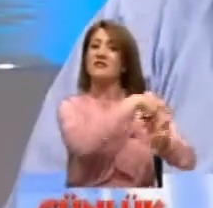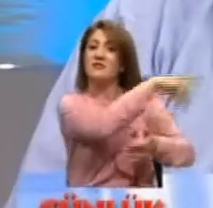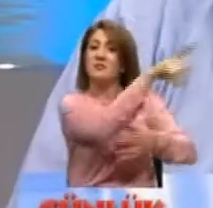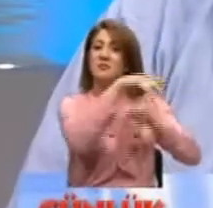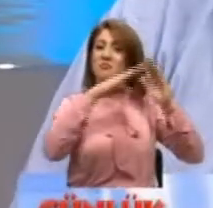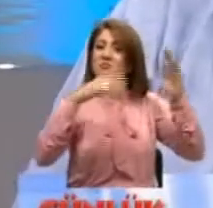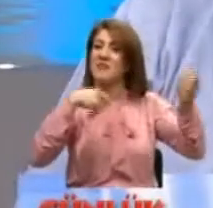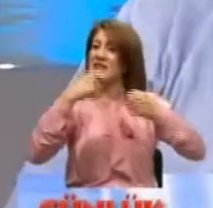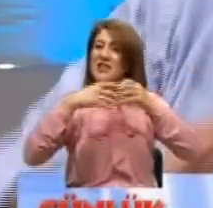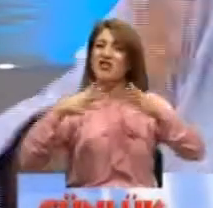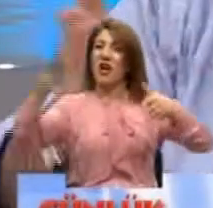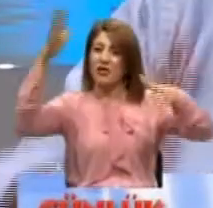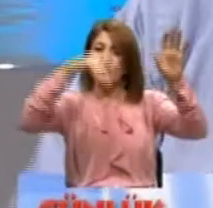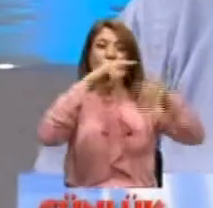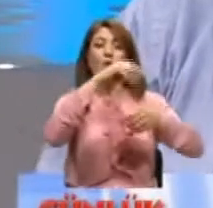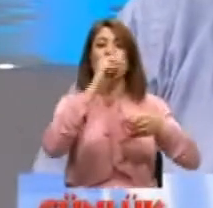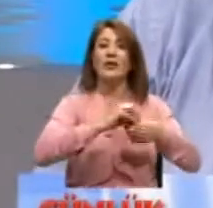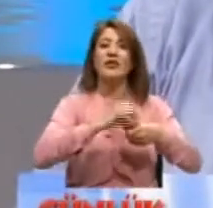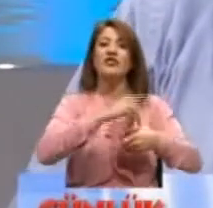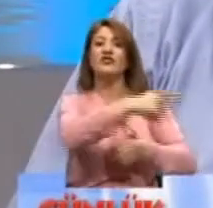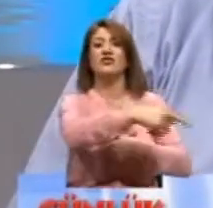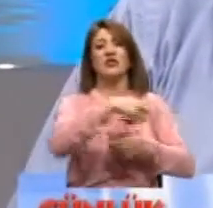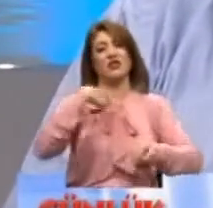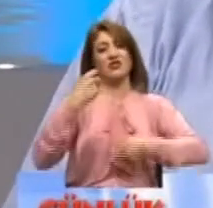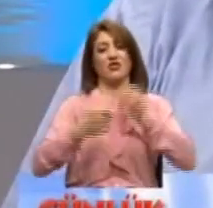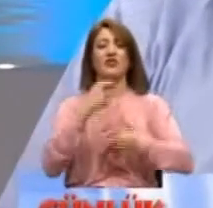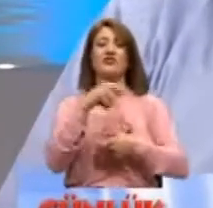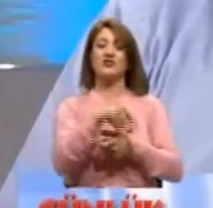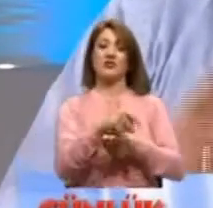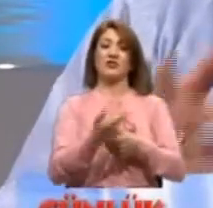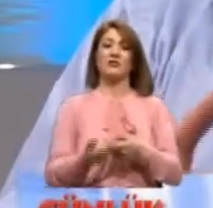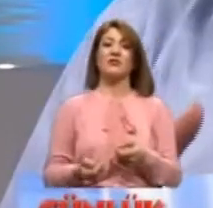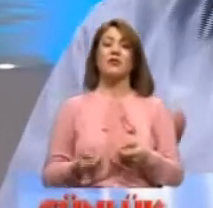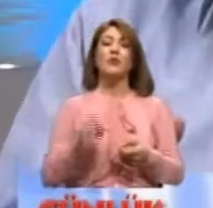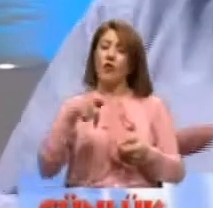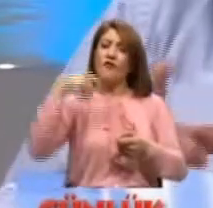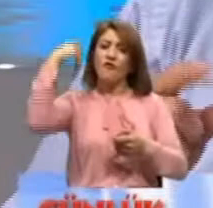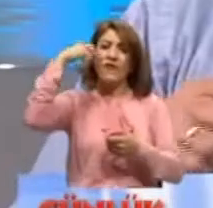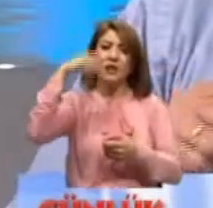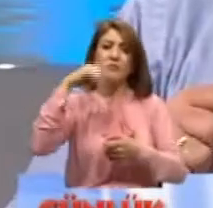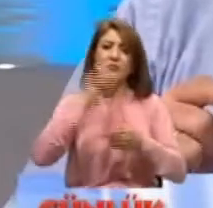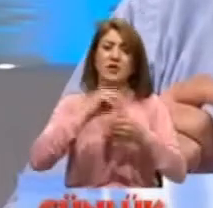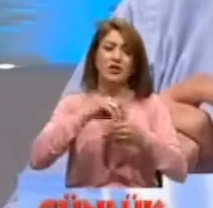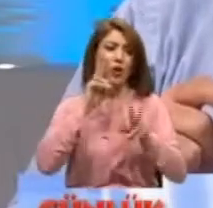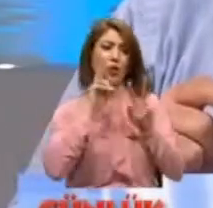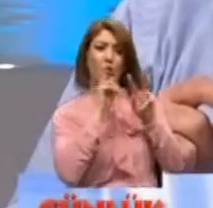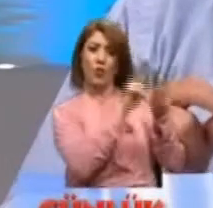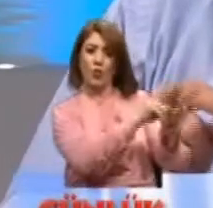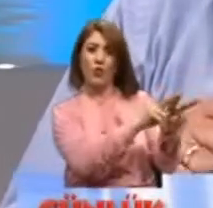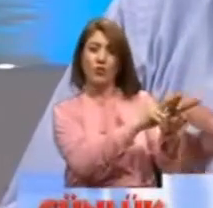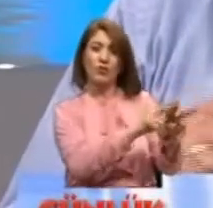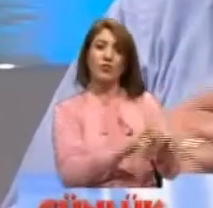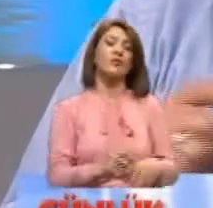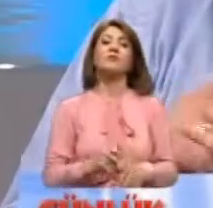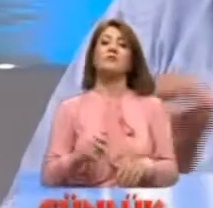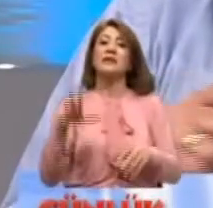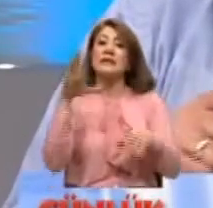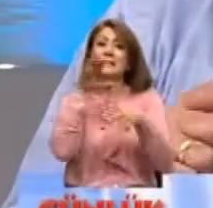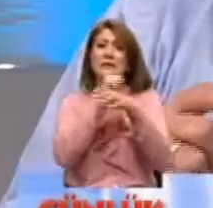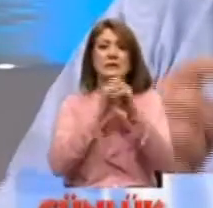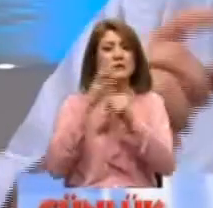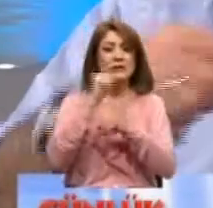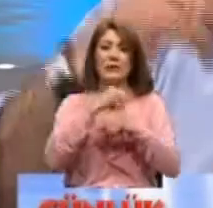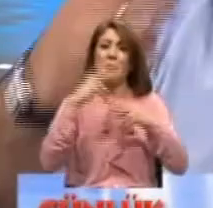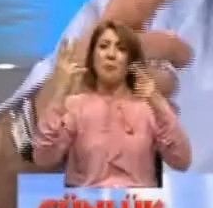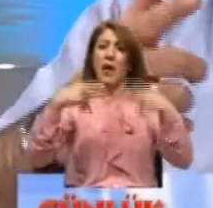belki istihbarat ajanı zannediyorlar o şirketin aldı. Fakat orada bir filmlerde görüyorsundur yani böyle şey yapıyorlar. Gizli gizli